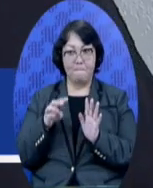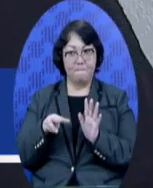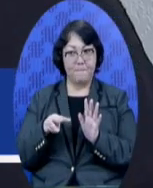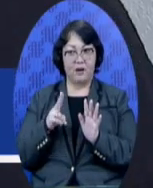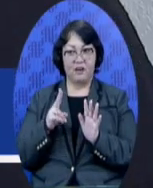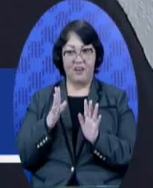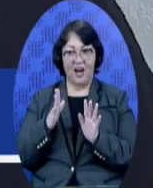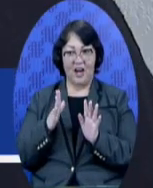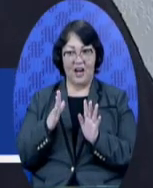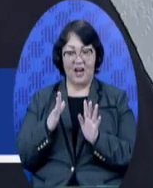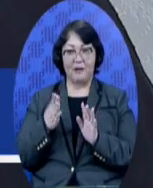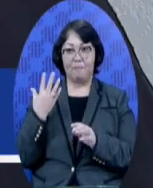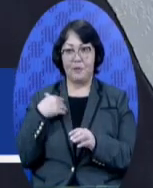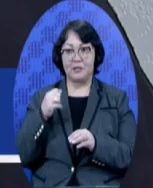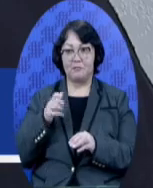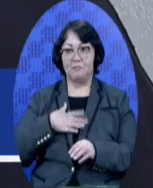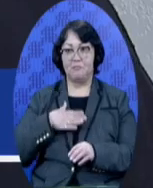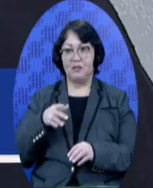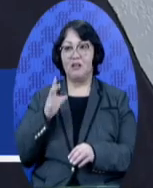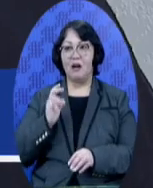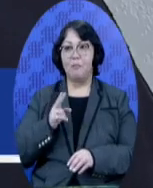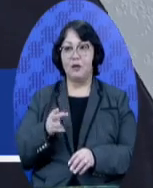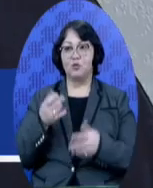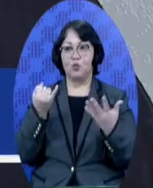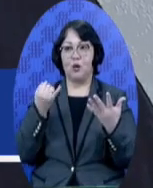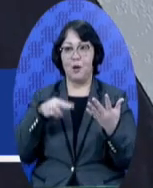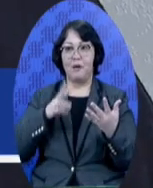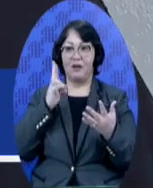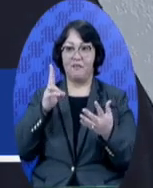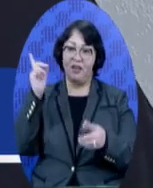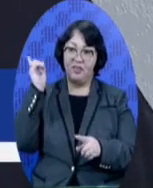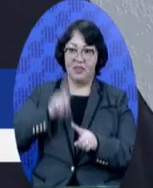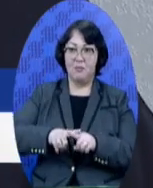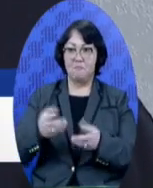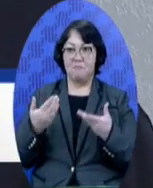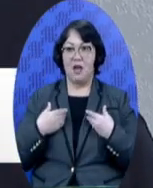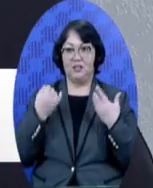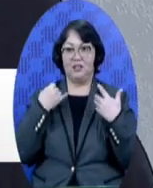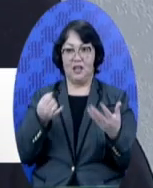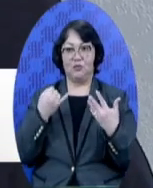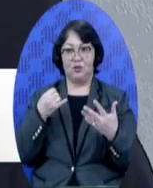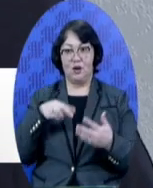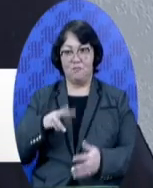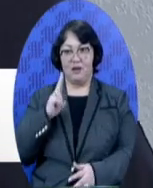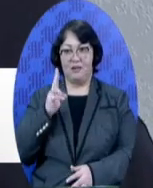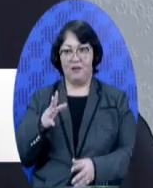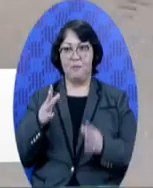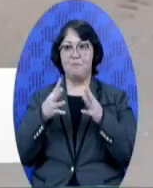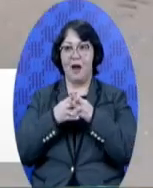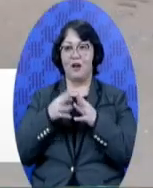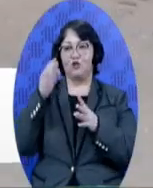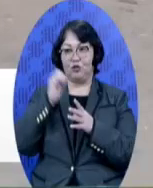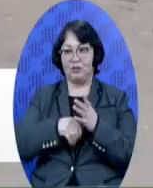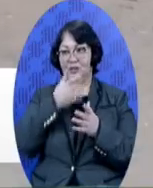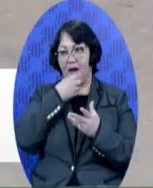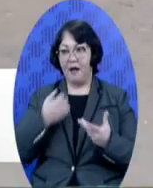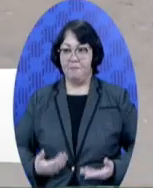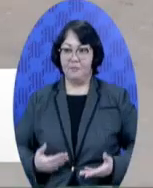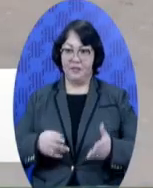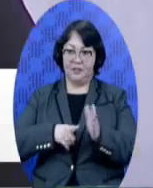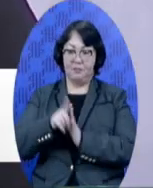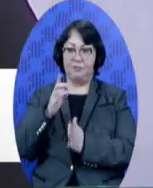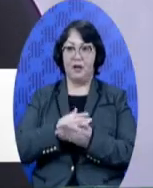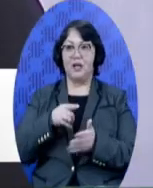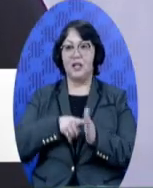Тэгээд тухайн компани маань бол 6 метр квадратыг бол нэмчихсэн. 66 метр квадрат байранд бид нар ингэж орж байгаа. Эхний ээлжинд 50